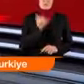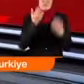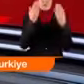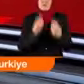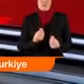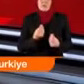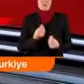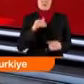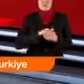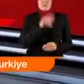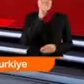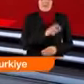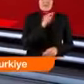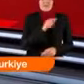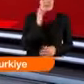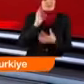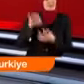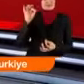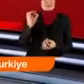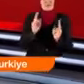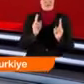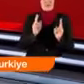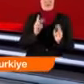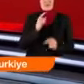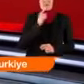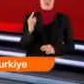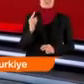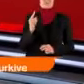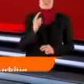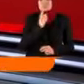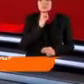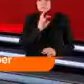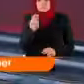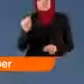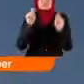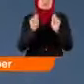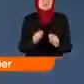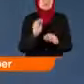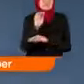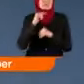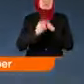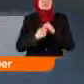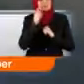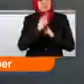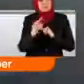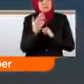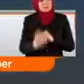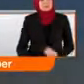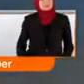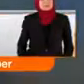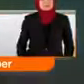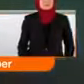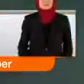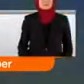insanlık hali demek yerine polis memurunun azarlamaya kalkınca makineler yaşandı abone ol bu suretle